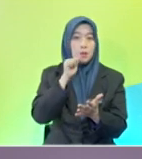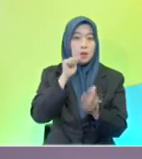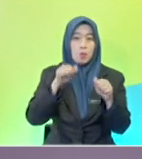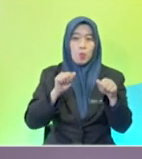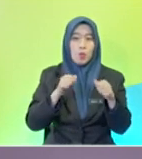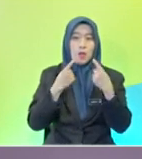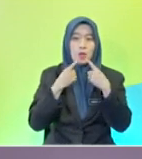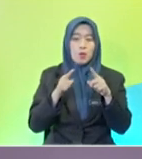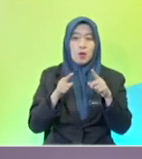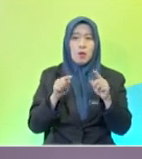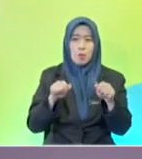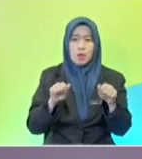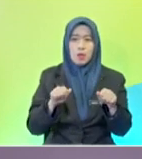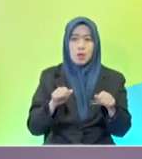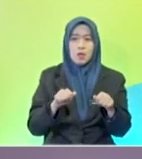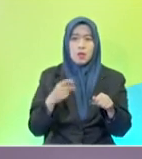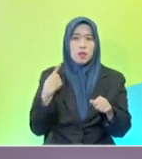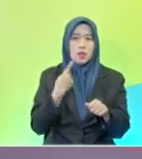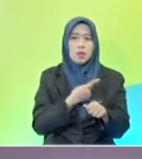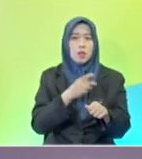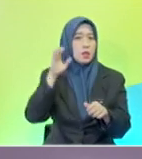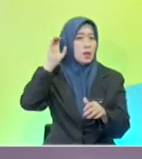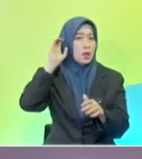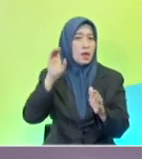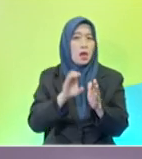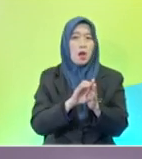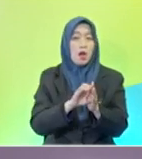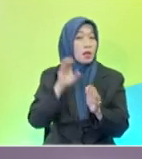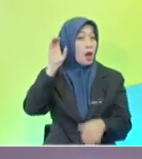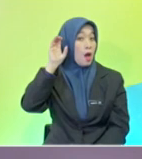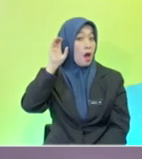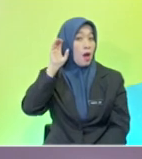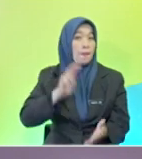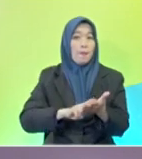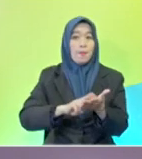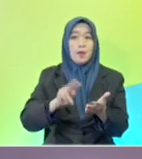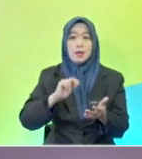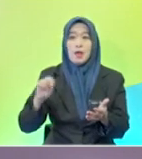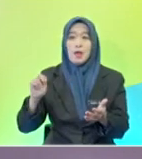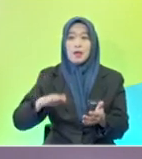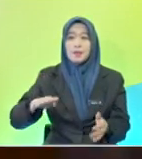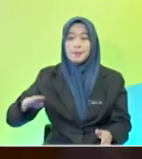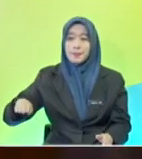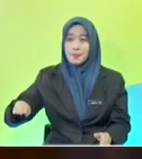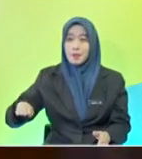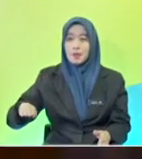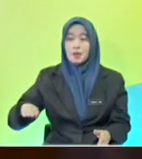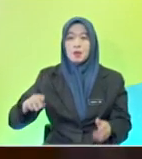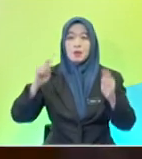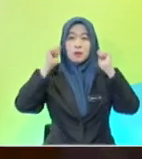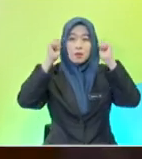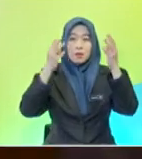boleh ke kalau kita nak dengarkan bacaan daripada adik-adik kita? Boleh Ustazah ya? Boleh. Okey. Okey, baiklah. Ustazah